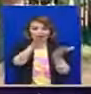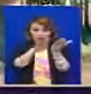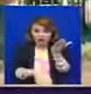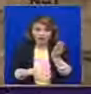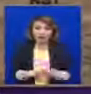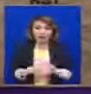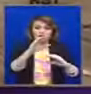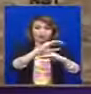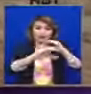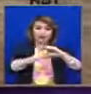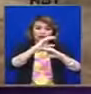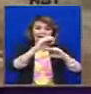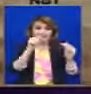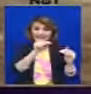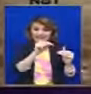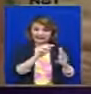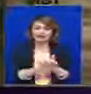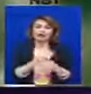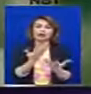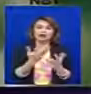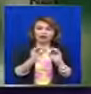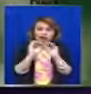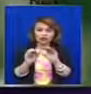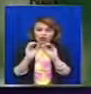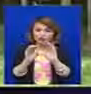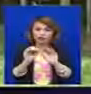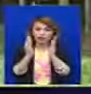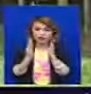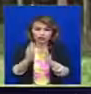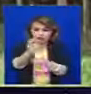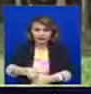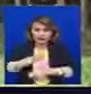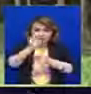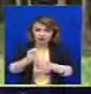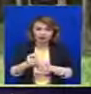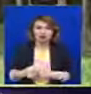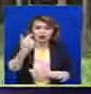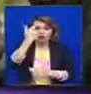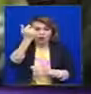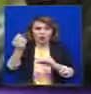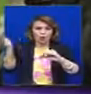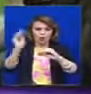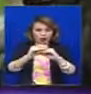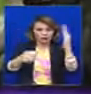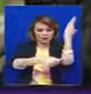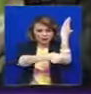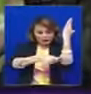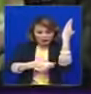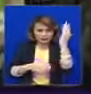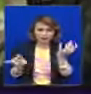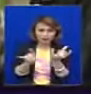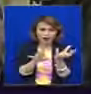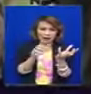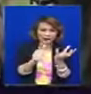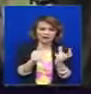งการนี้จะมีการถ่ายทอดองค์ความรู้ให้แก่เกษตรกรเพื่อยกระดับประสิทธิภาพการปลูกกรีดเก็บให้ได้ผลผลิตและคุณภาพที่เพิ่ม